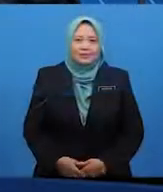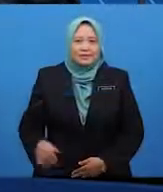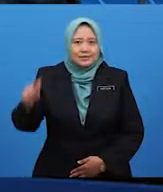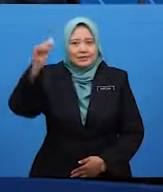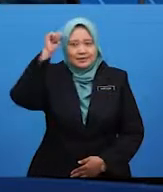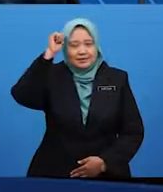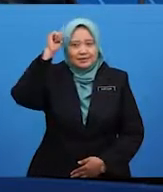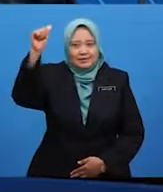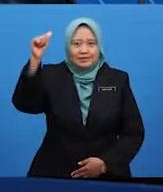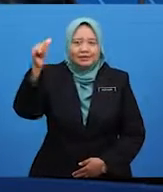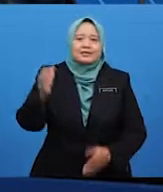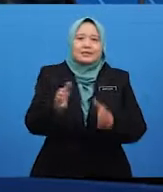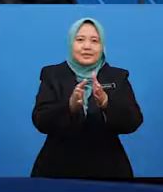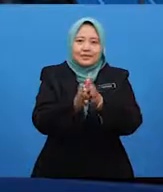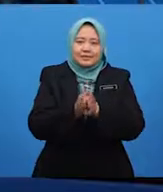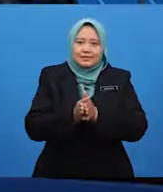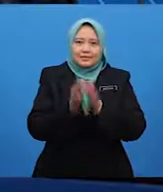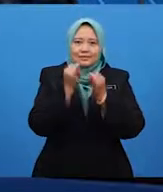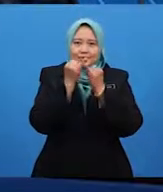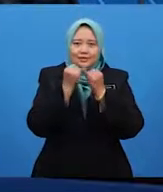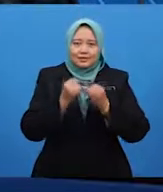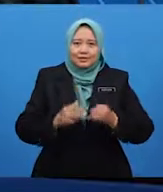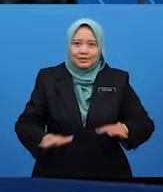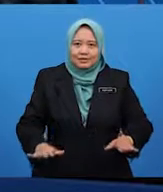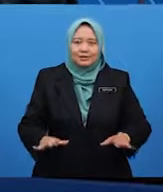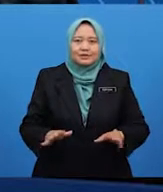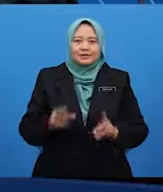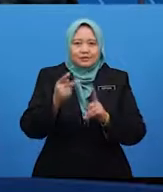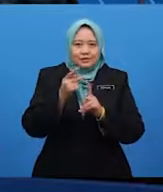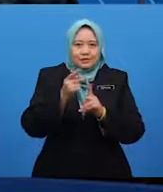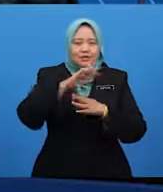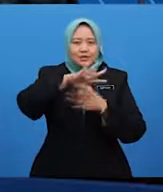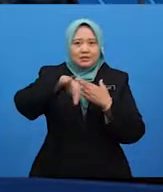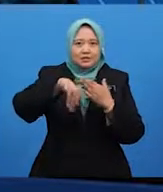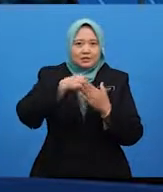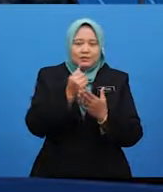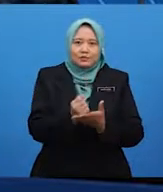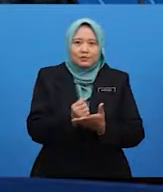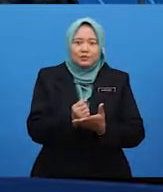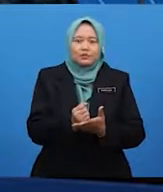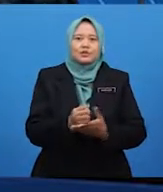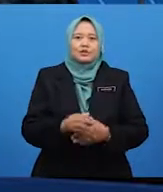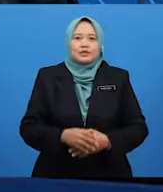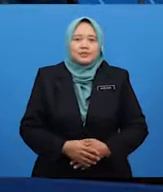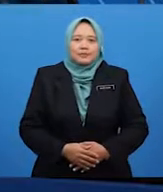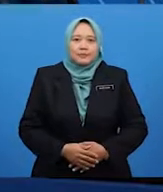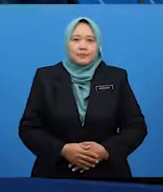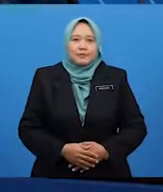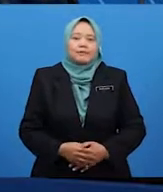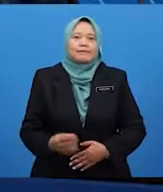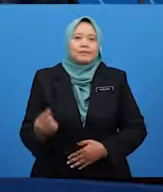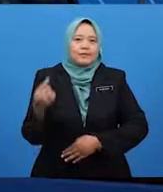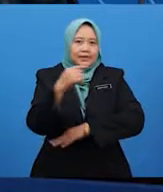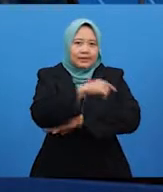Assalamualaikum dan salam sejahtera kepada semua pelajar-pelajar dan guru-guru SV seluruh Malaysia. Pada hari ini kita akan bersama-sama dengan Cikgu Dons